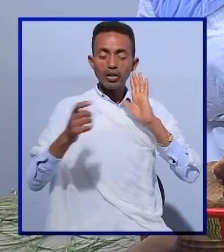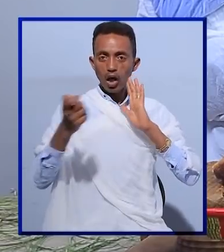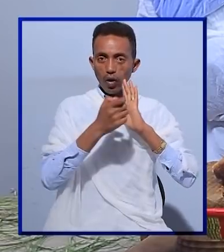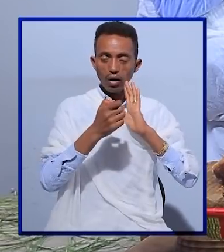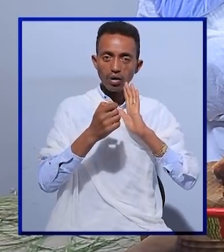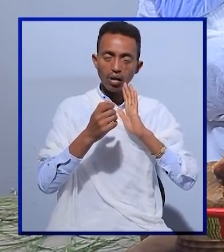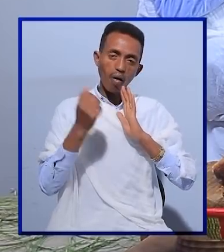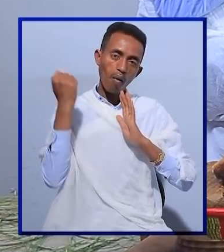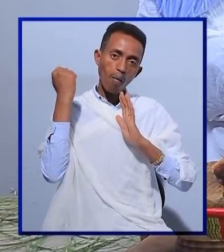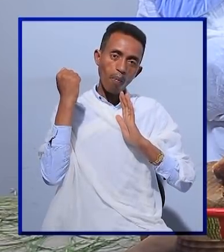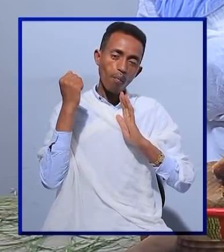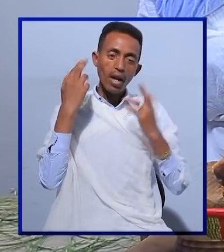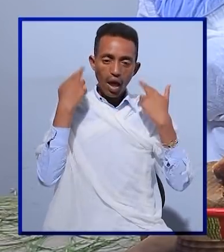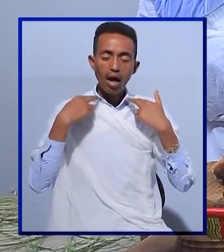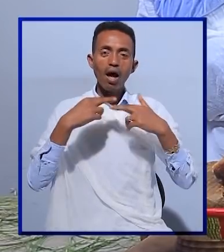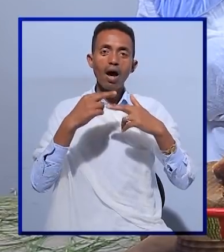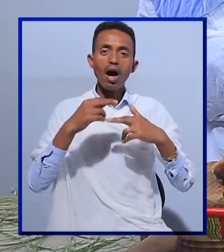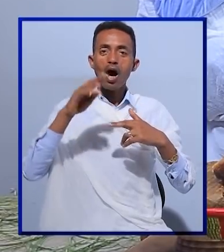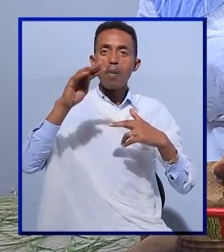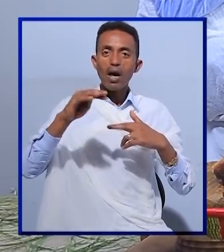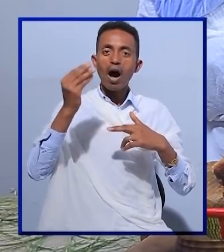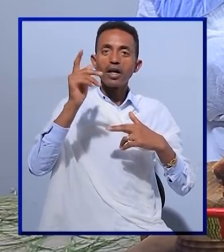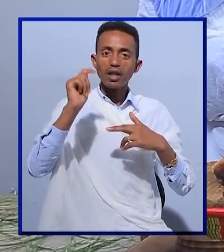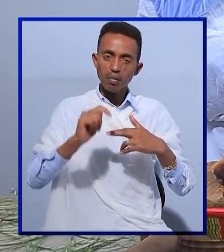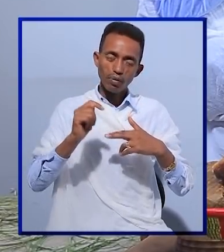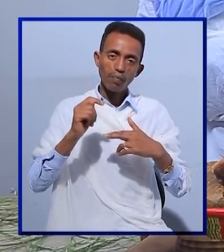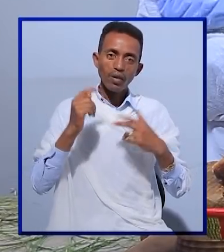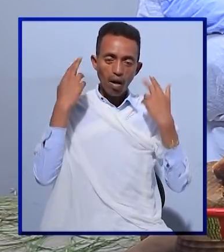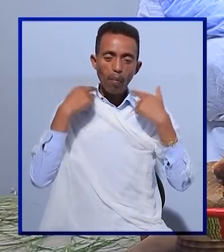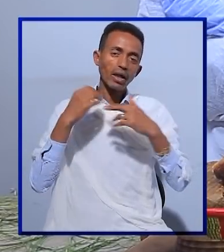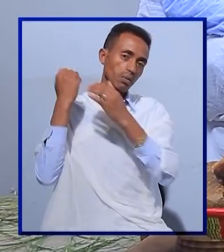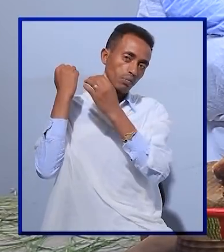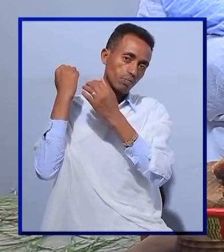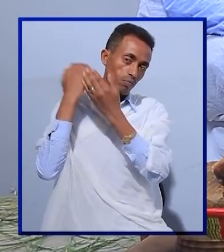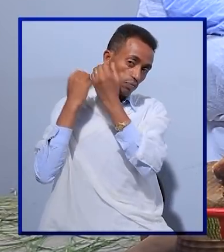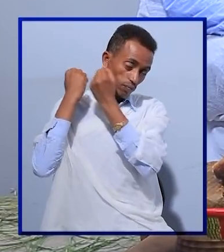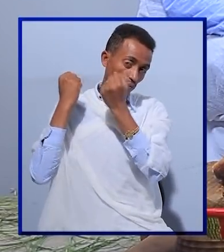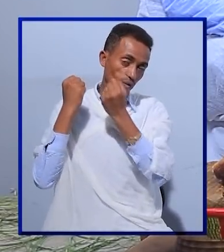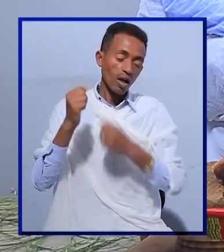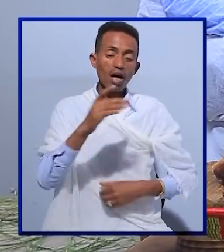የሆነ ማተብ ክርስቲያን መሆኗ የሚመሰክር በክርስቶስ አምና